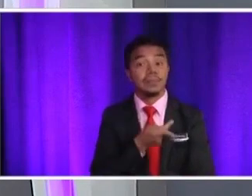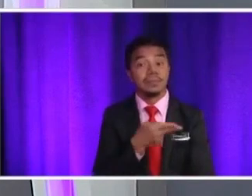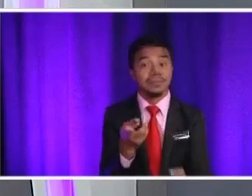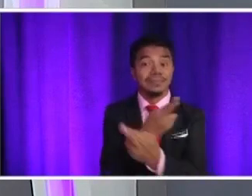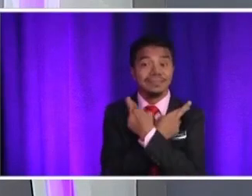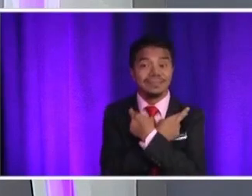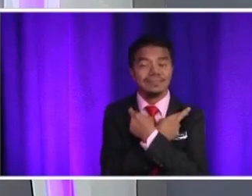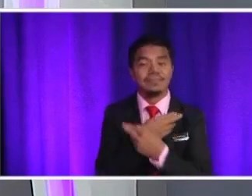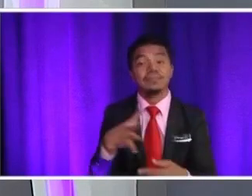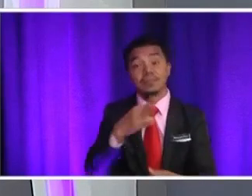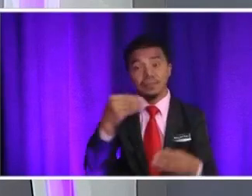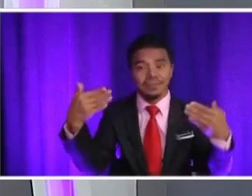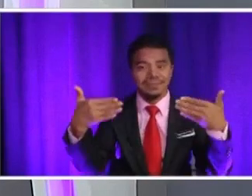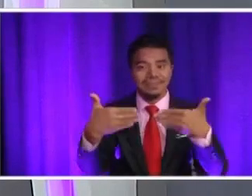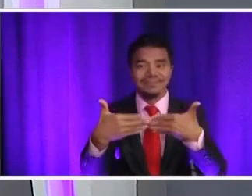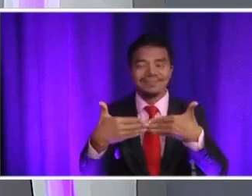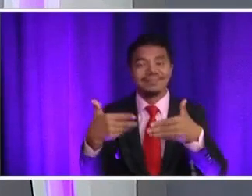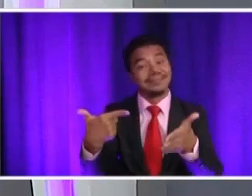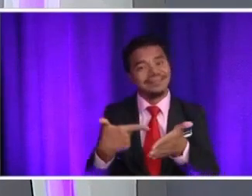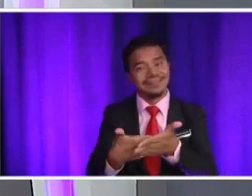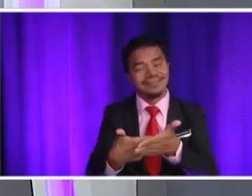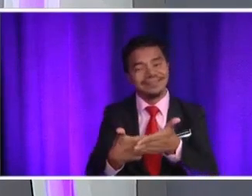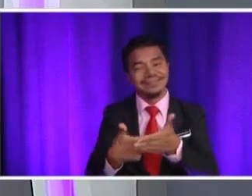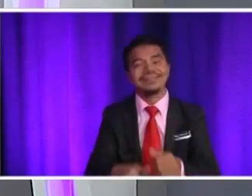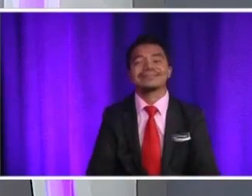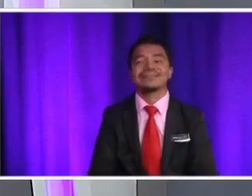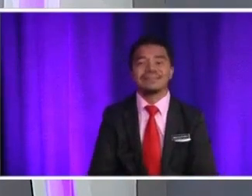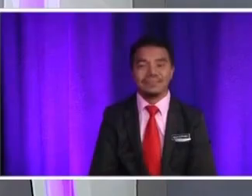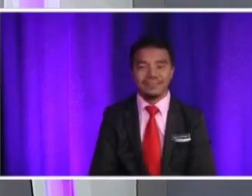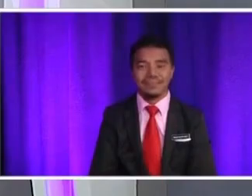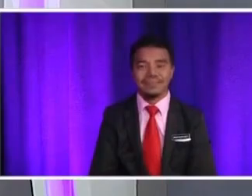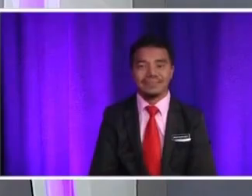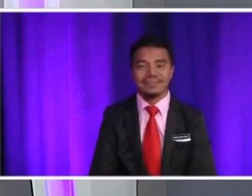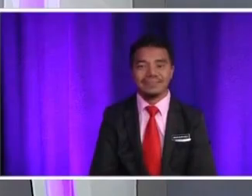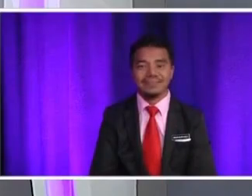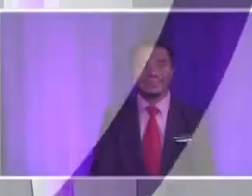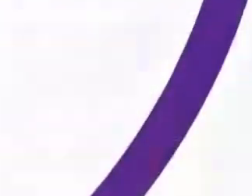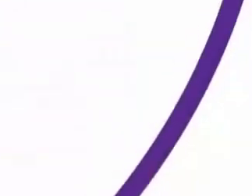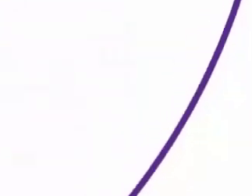kita selepas ini. Jangan ke mana-mana, hanya di Sukses SPM 2022.